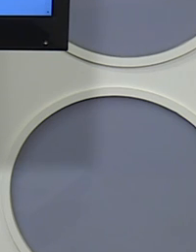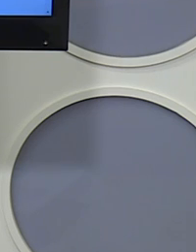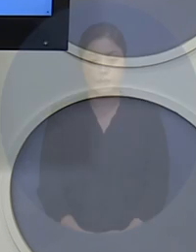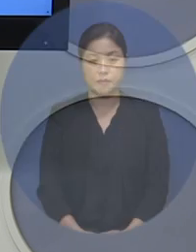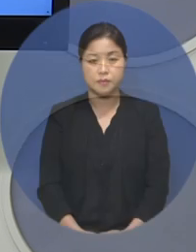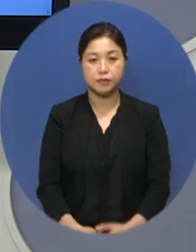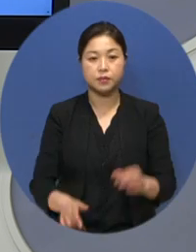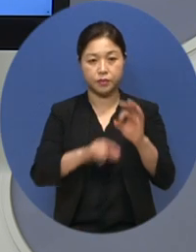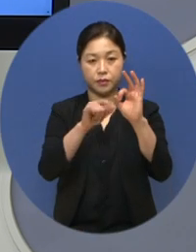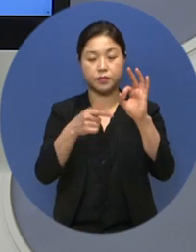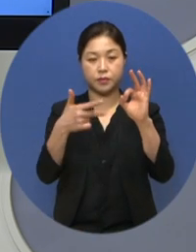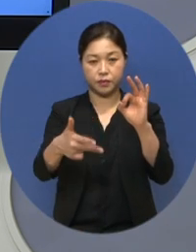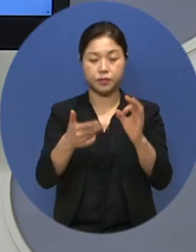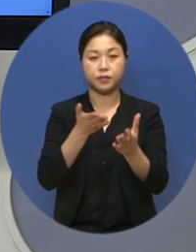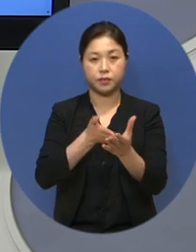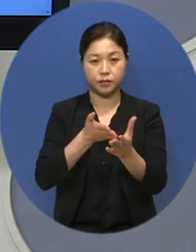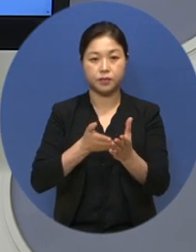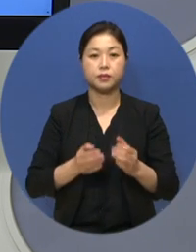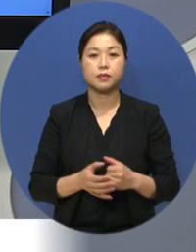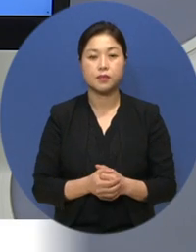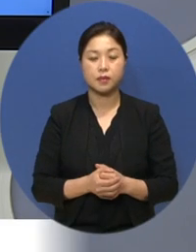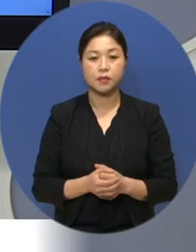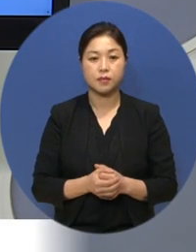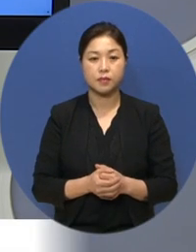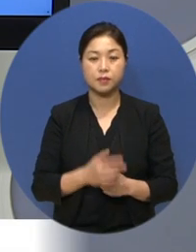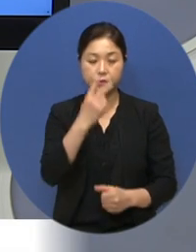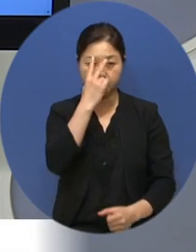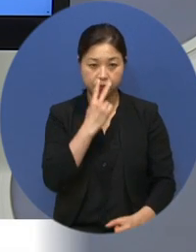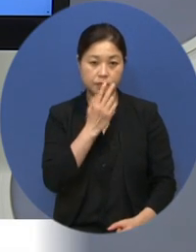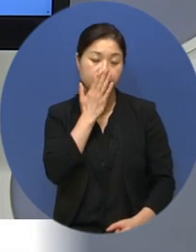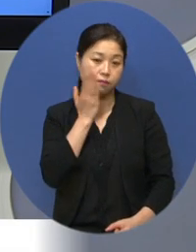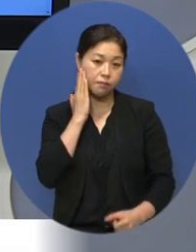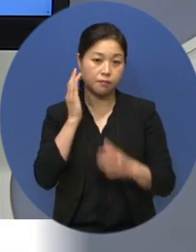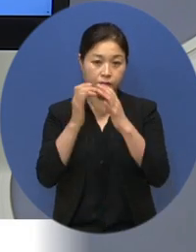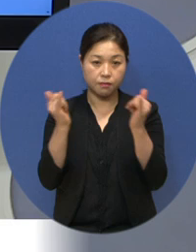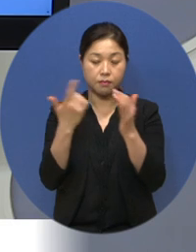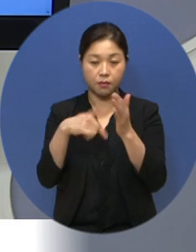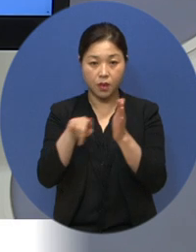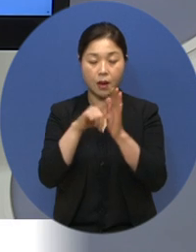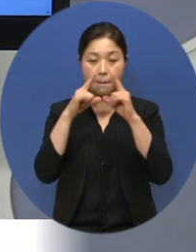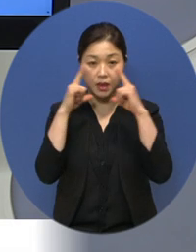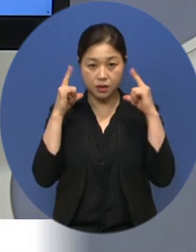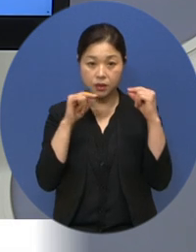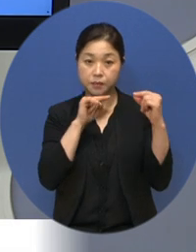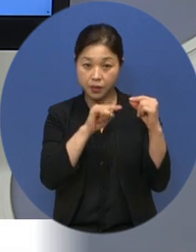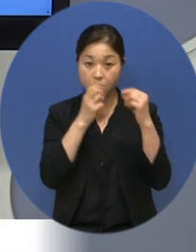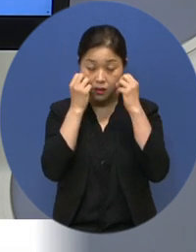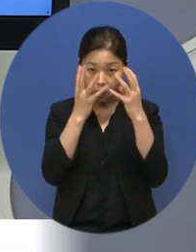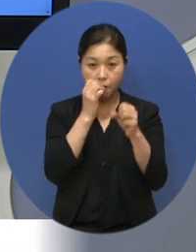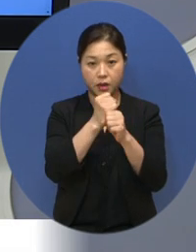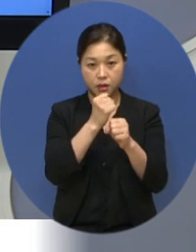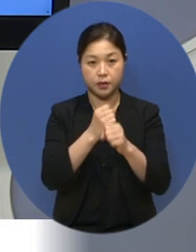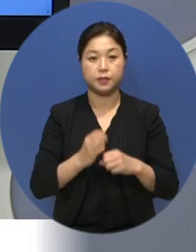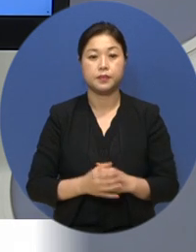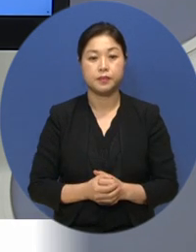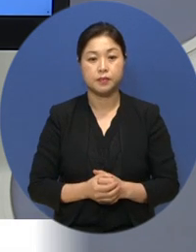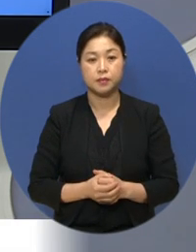수월 7일 만만한 있습니다 시 청각장애인을 위한 마스크 신제품이 개발됩니다